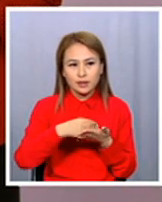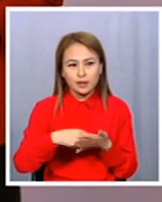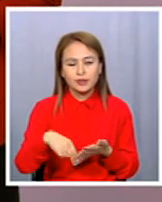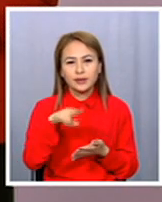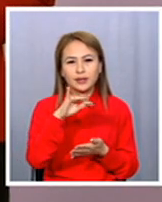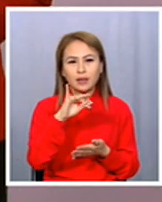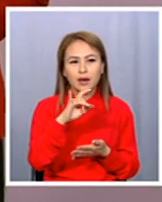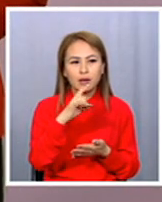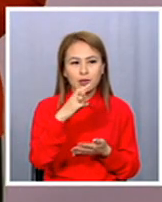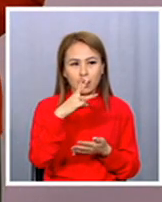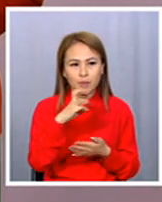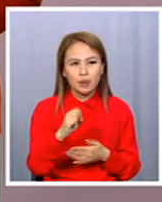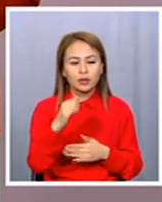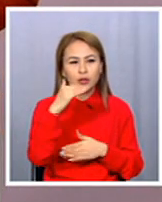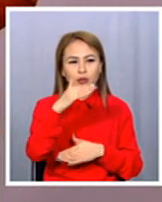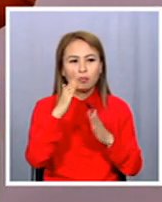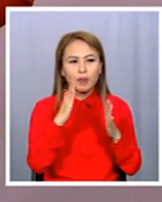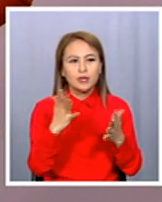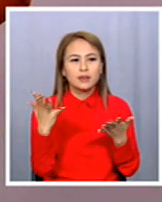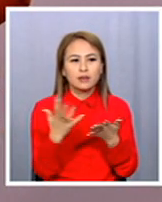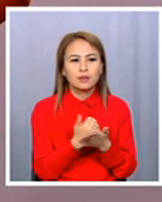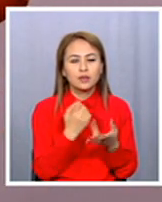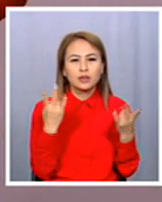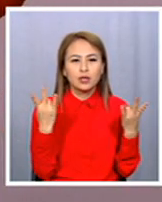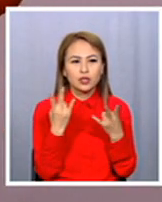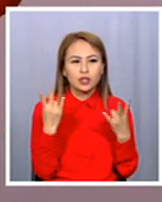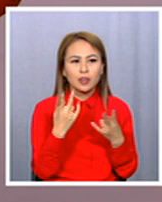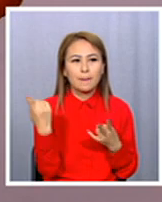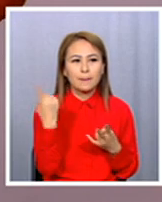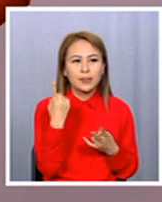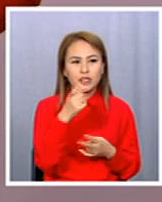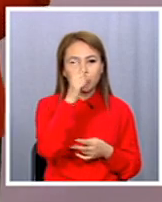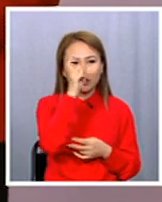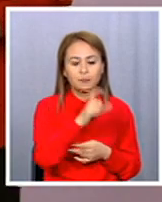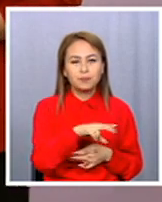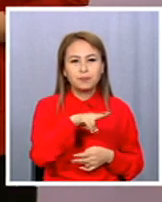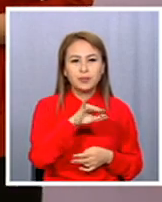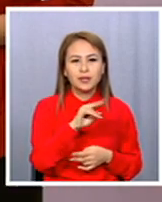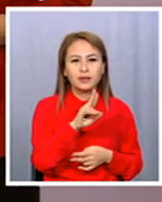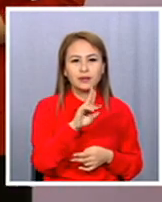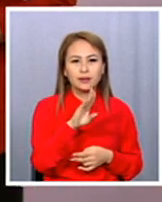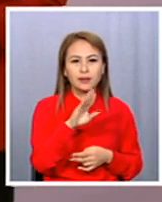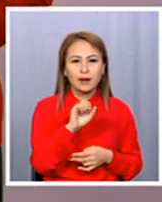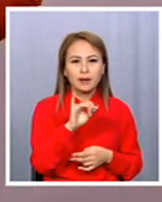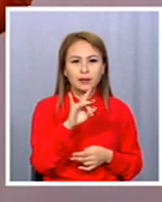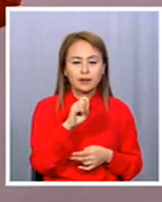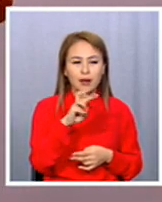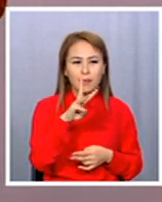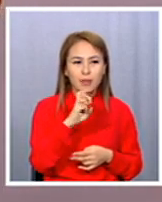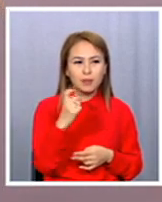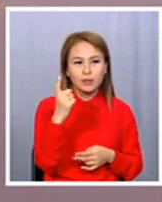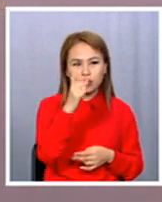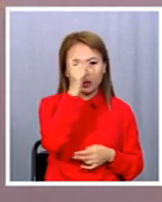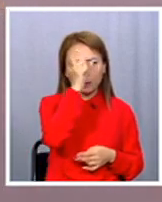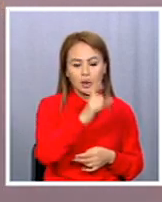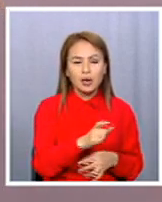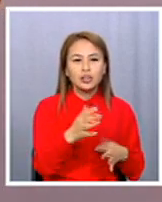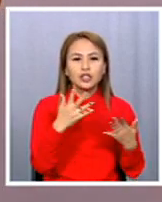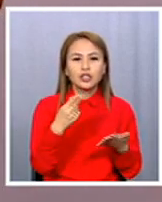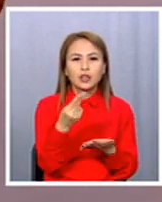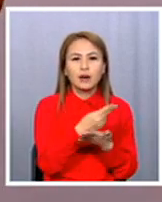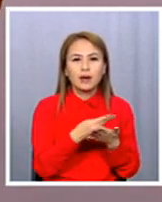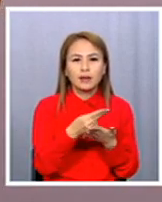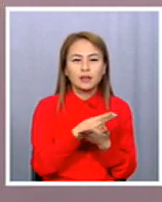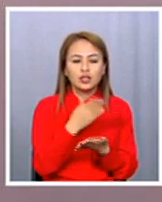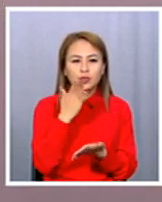тік төртбұрыштар санын анықтауымыз қажет. Бірінші пиктограммаға назар аударайық. Бірінші бағанда неше қарындаш бар?